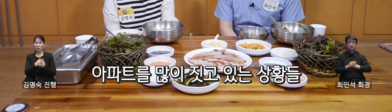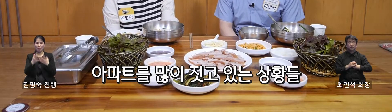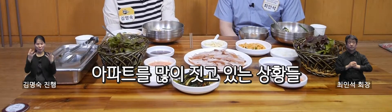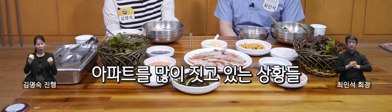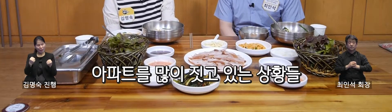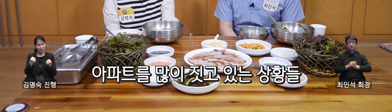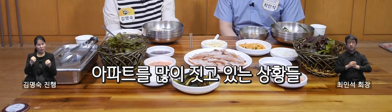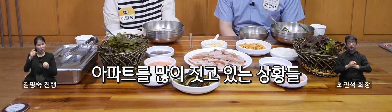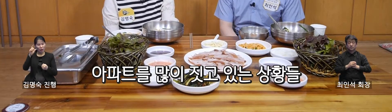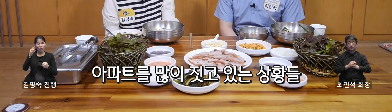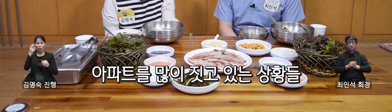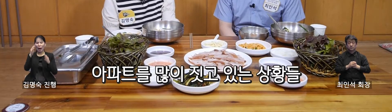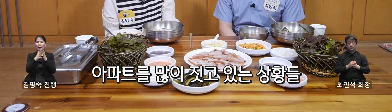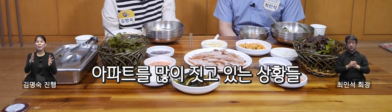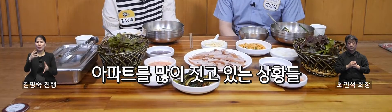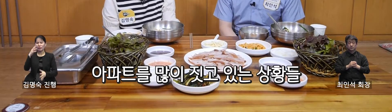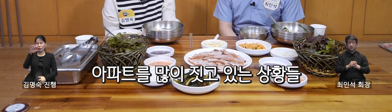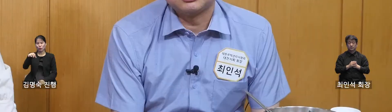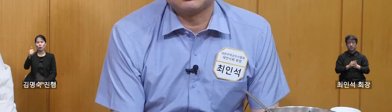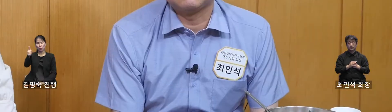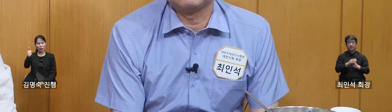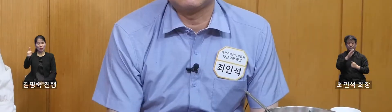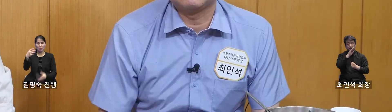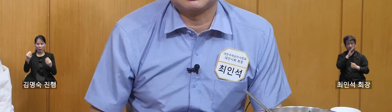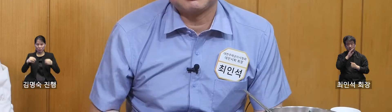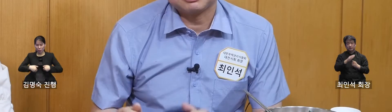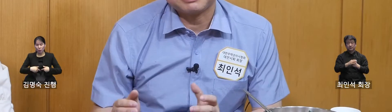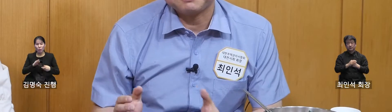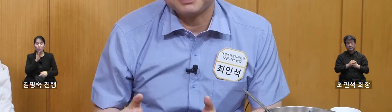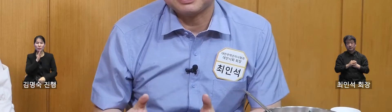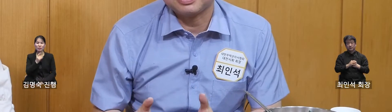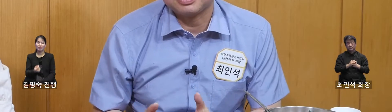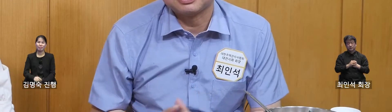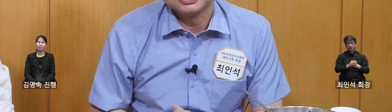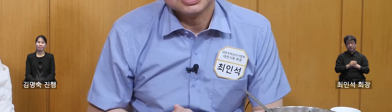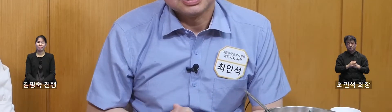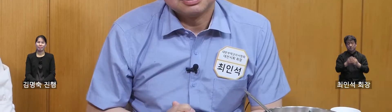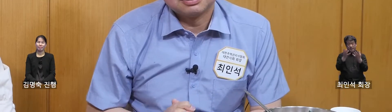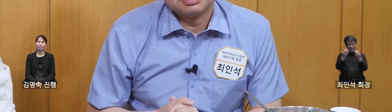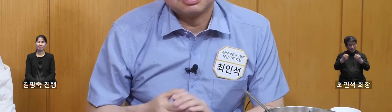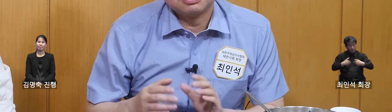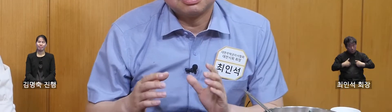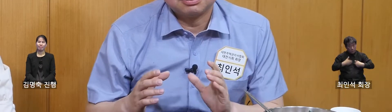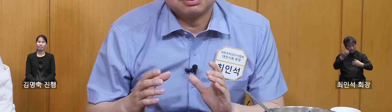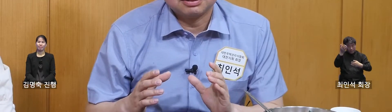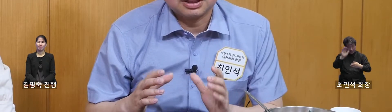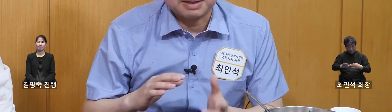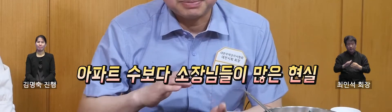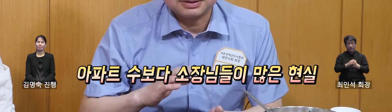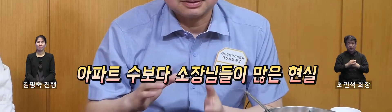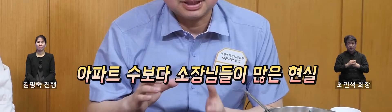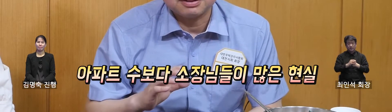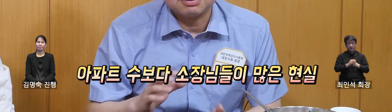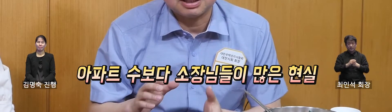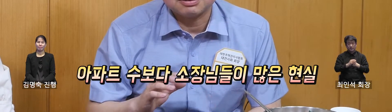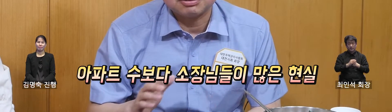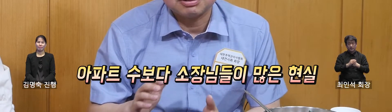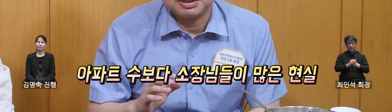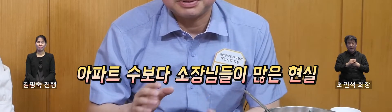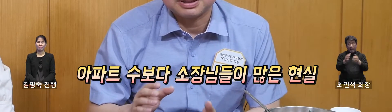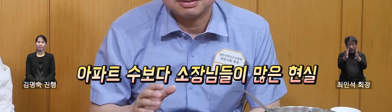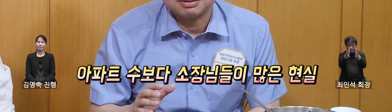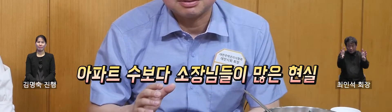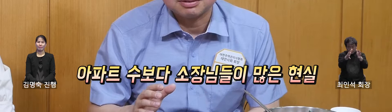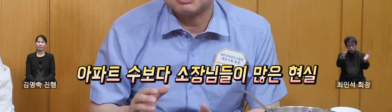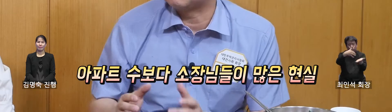많이 소장님들이 필요하겠네요. 그렇죠. 이제 그나마라도 많이 필요한데, 이렇게 아파트 생겨나는